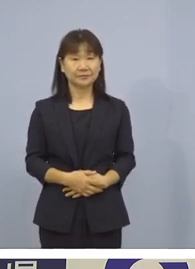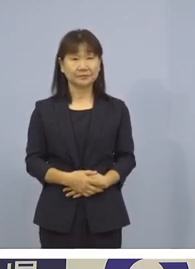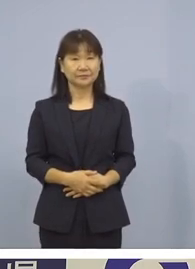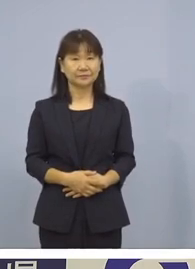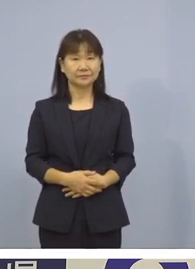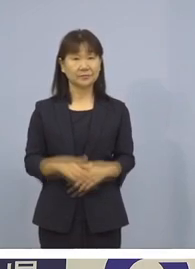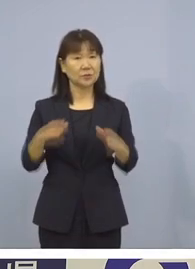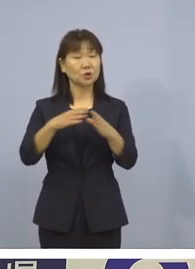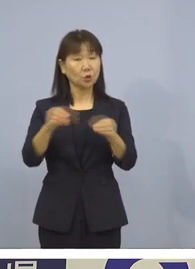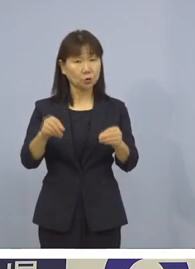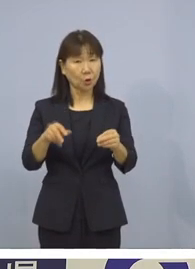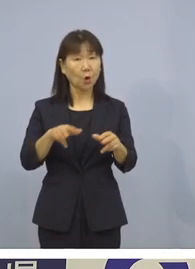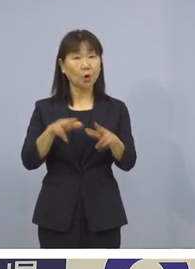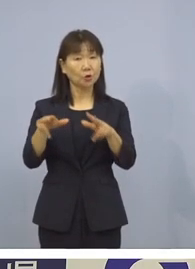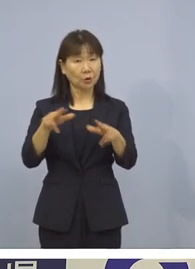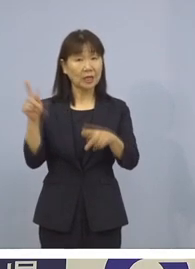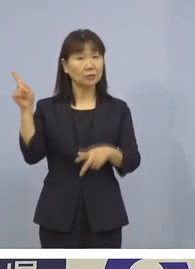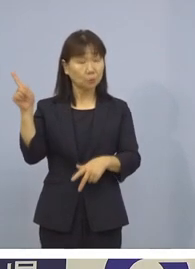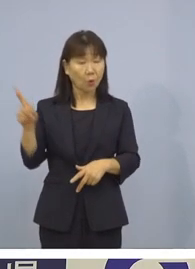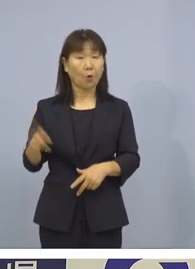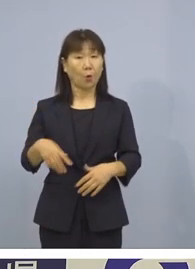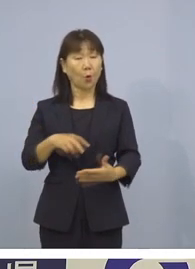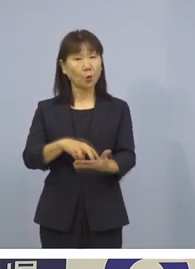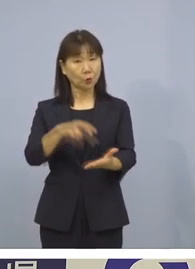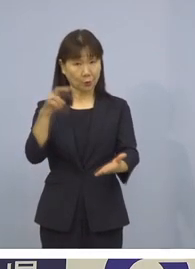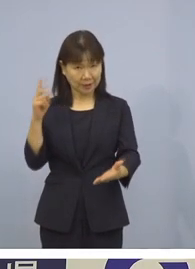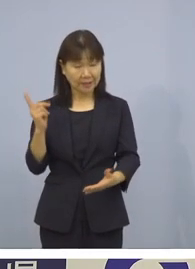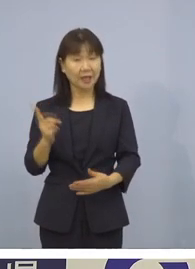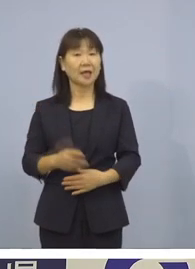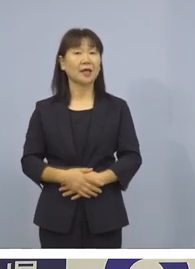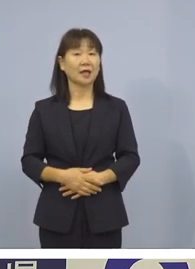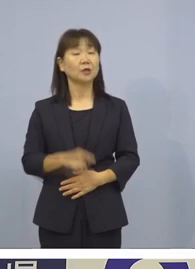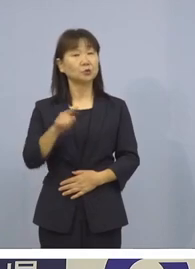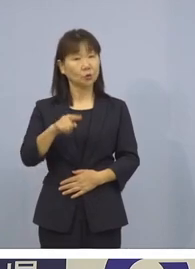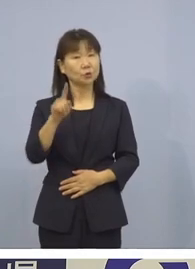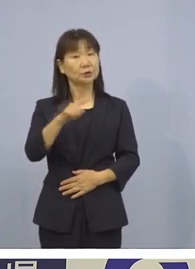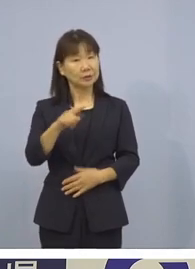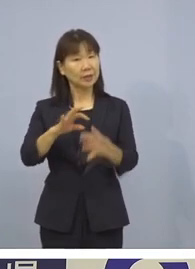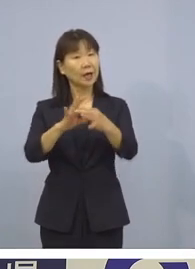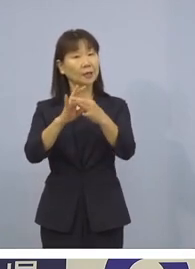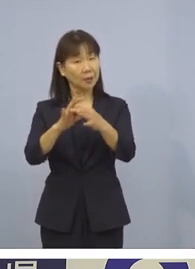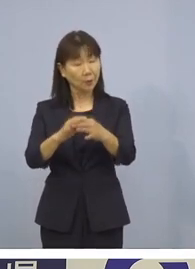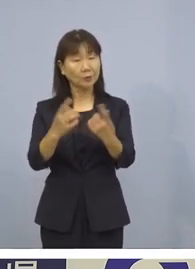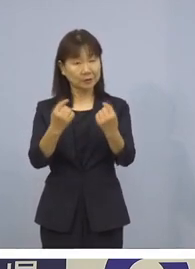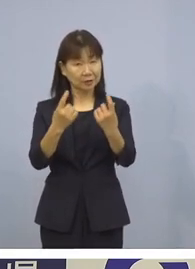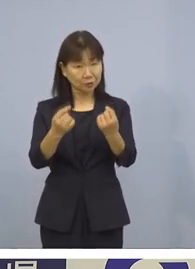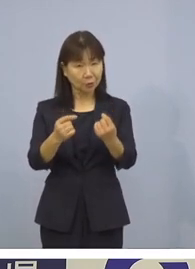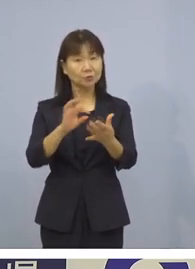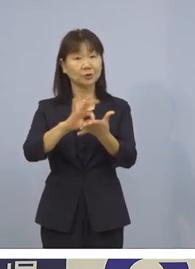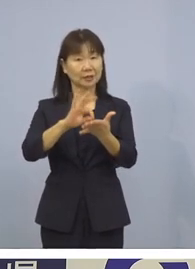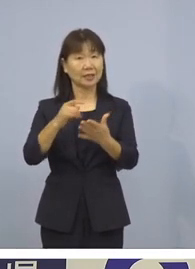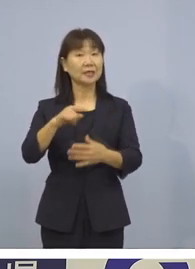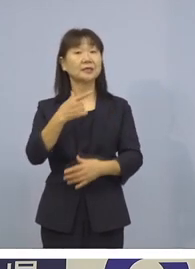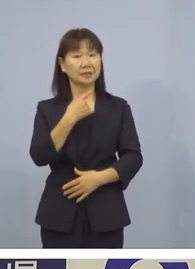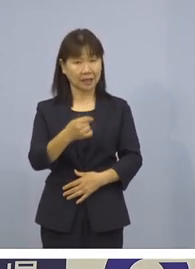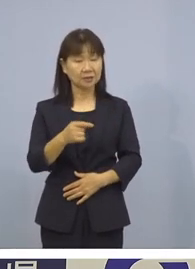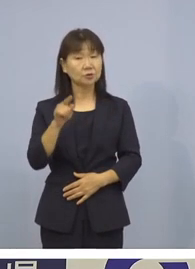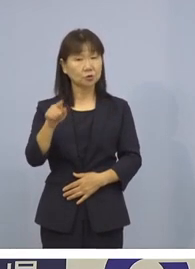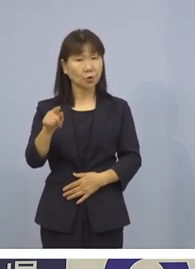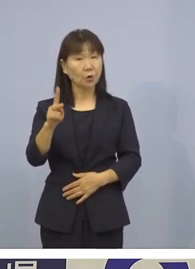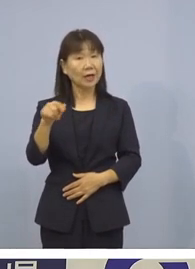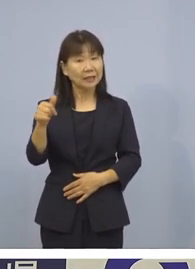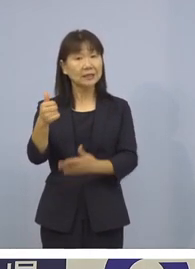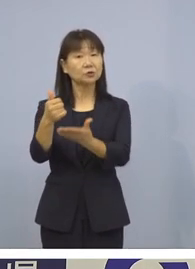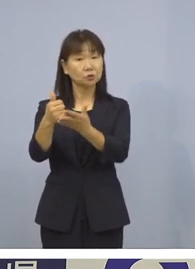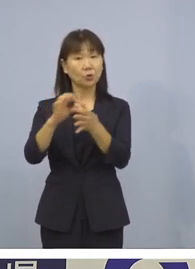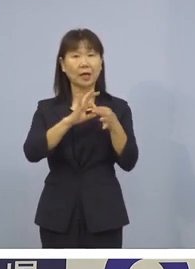日本の行政府もそれは驚いておりましてですね、まあ、そんな人脈をしっかり生かしていきたいなと、まあ、実はその菅さんとの関係は、まあ、も